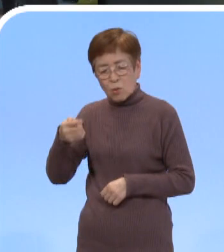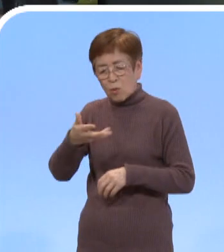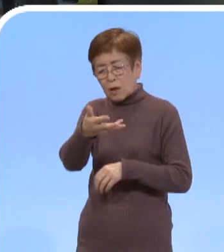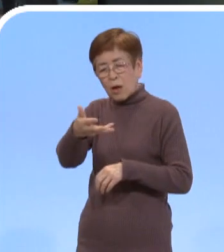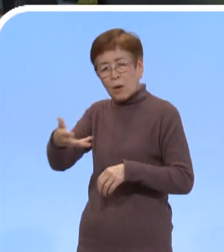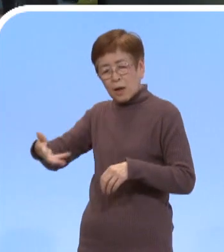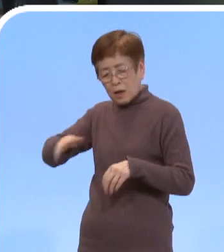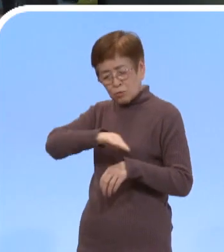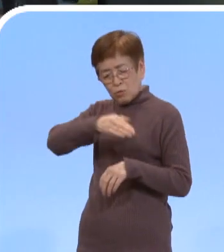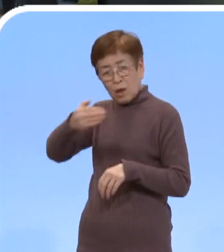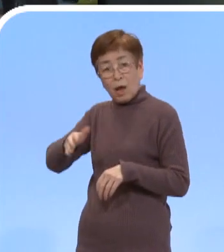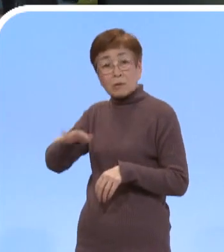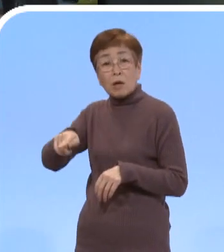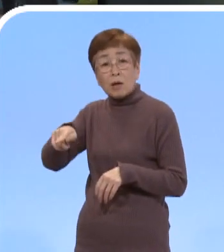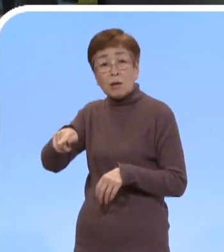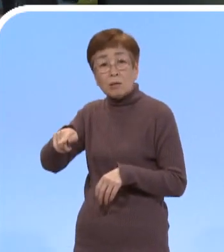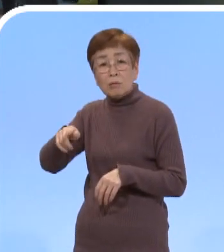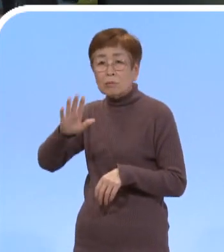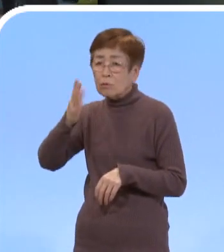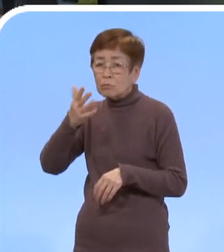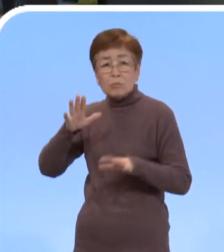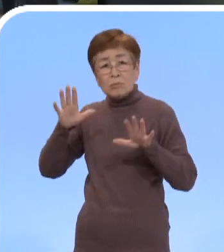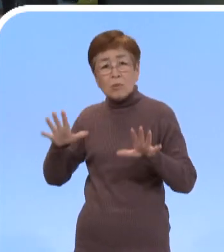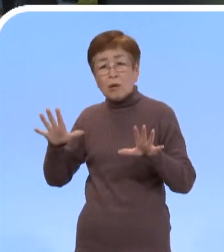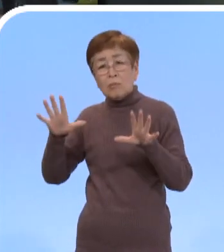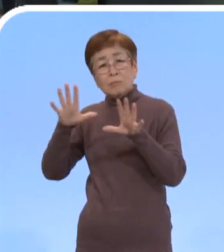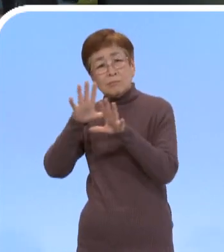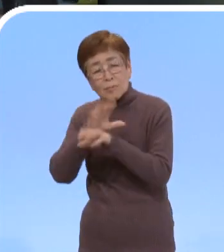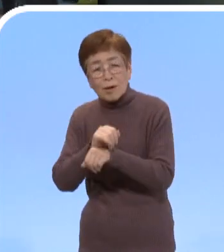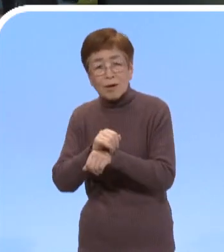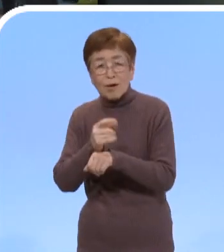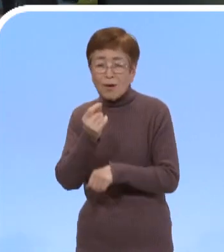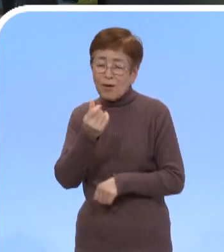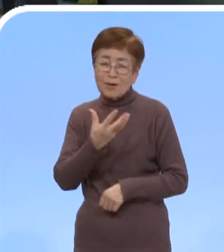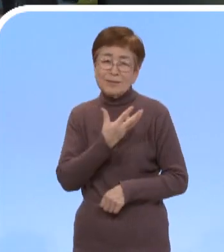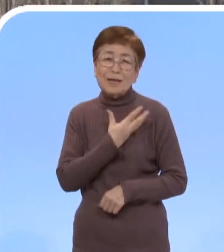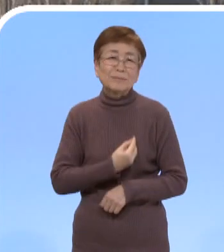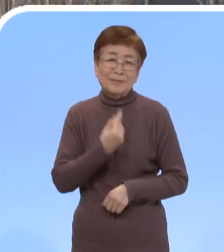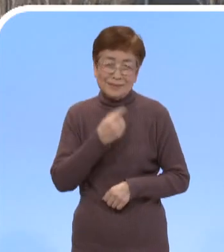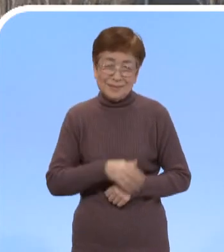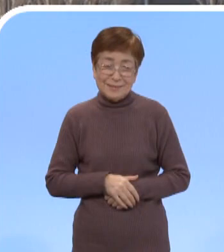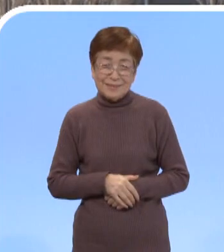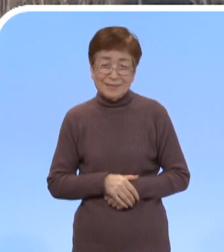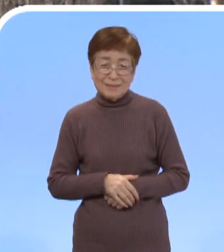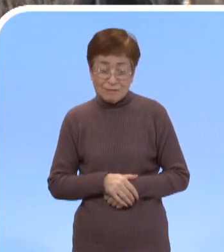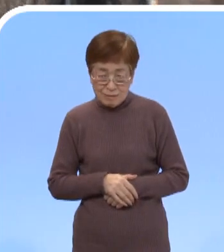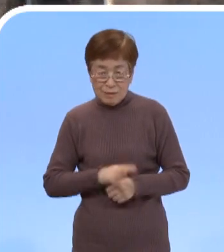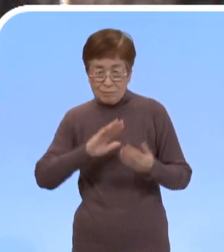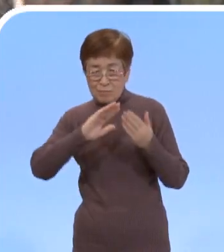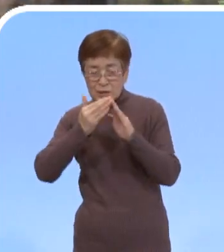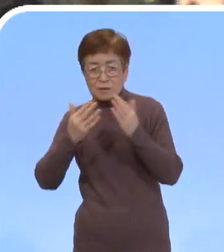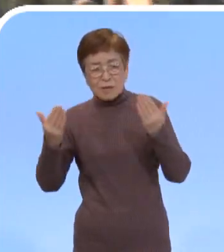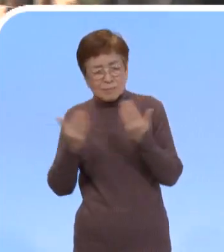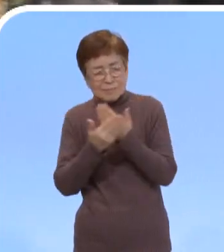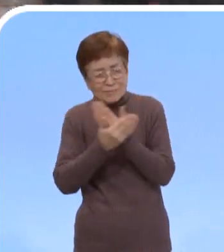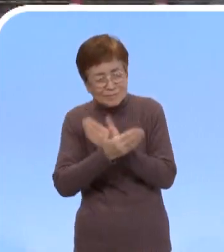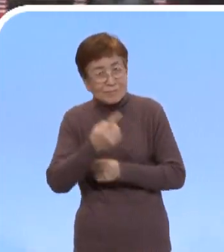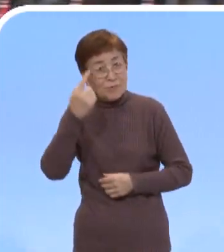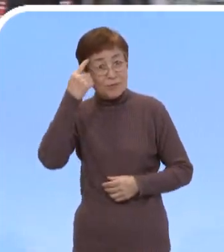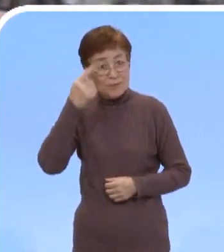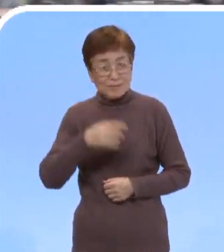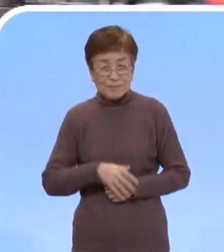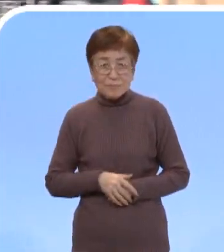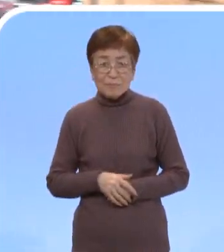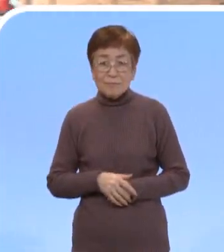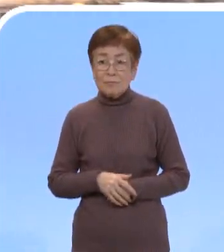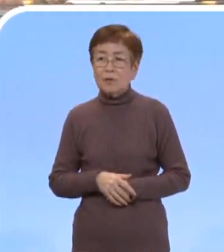。昔は猿川の土手が少しここにあったんですが、それがなくなったのが少し寂しい。こうしてどんどん変わっていくんだなという